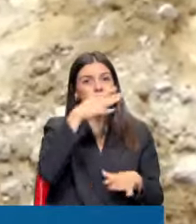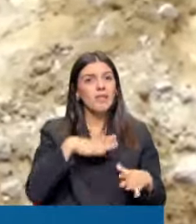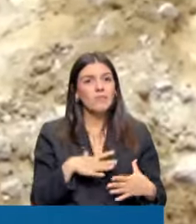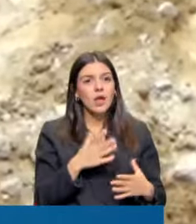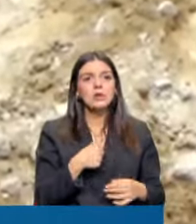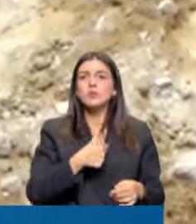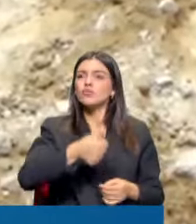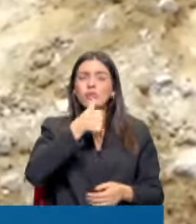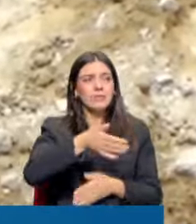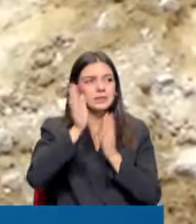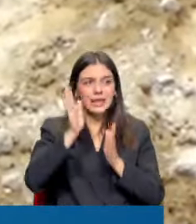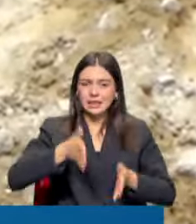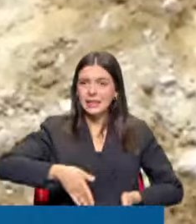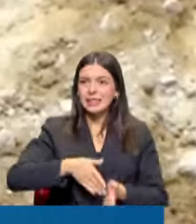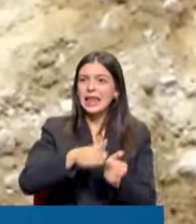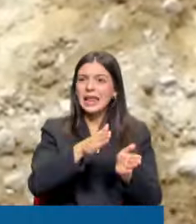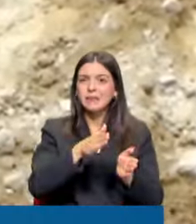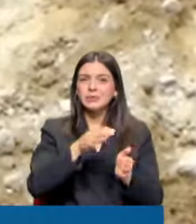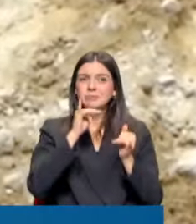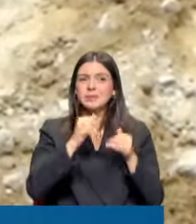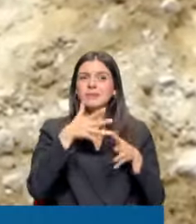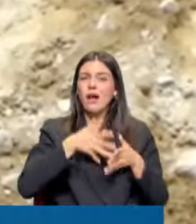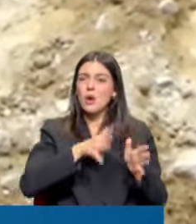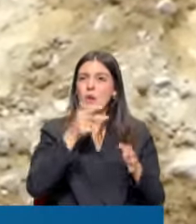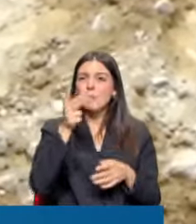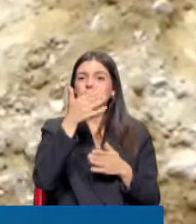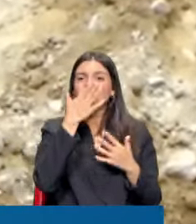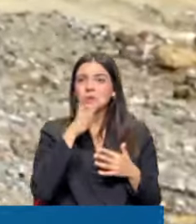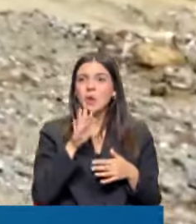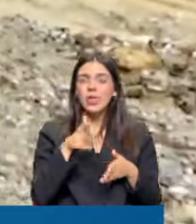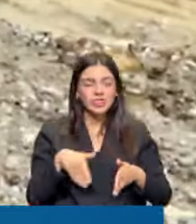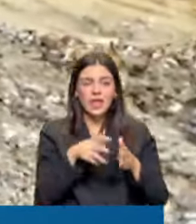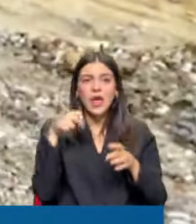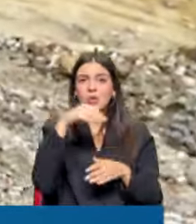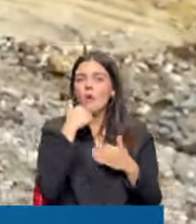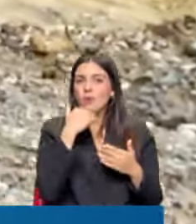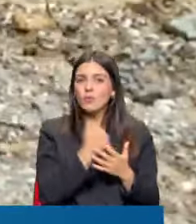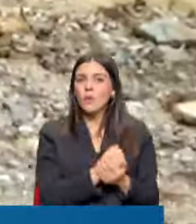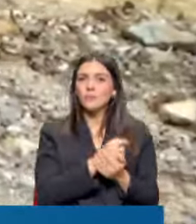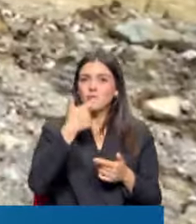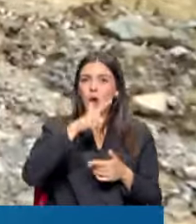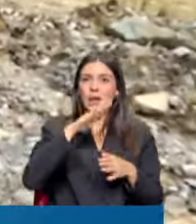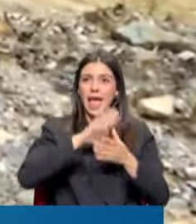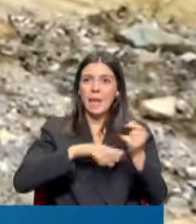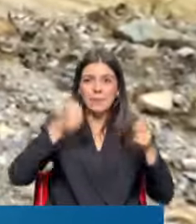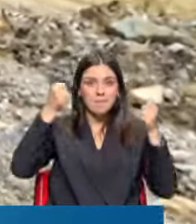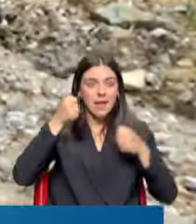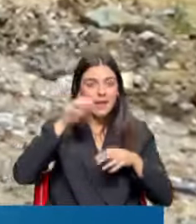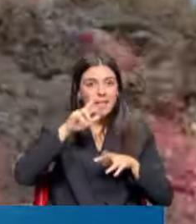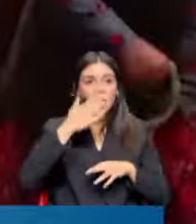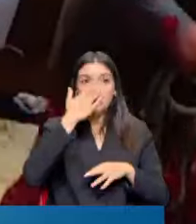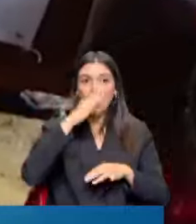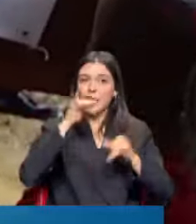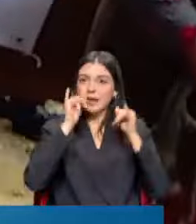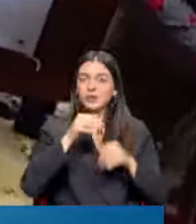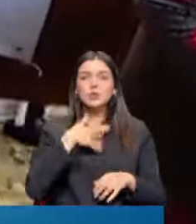Sularımız gitti, derelerimiz seyrek iyi, balığımız yok, dereden geçemiyoruz. Köylüler ellerinde pankartlar ve üzerine doğayı kirletenlere